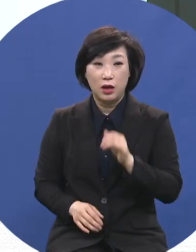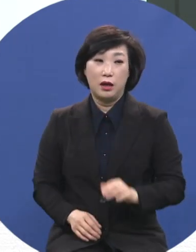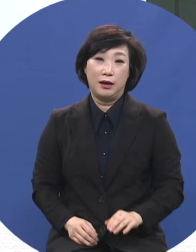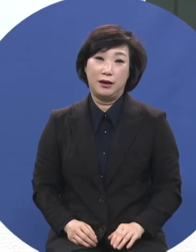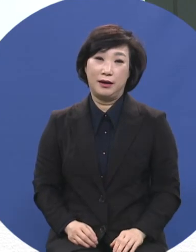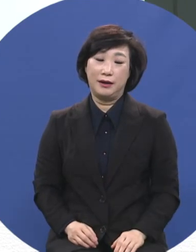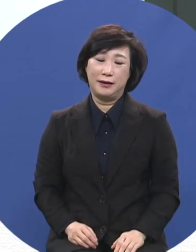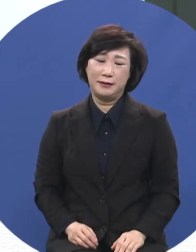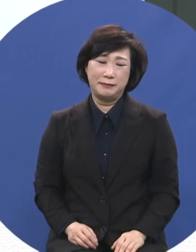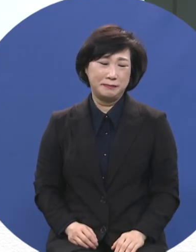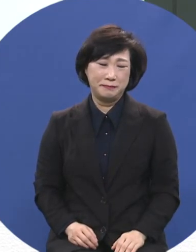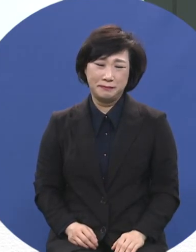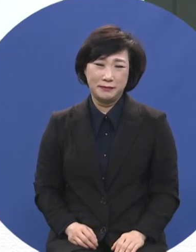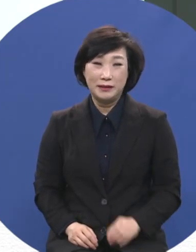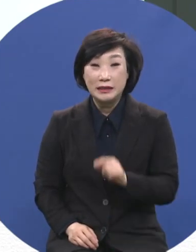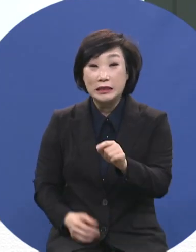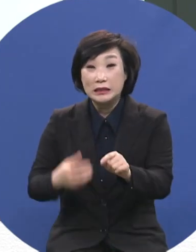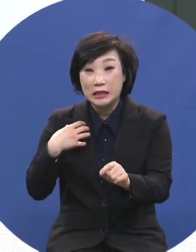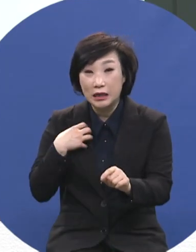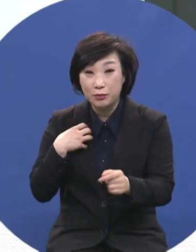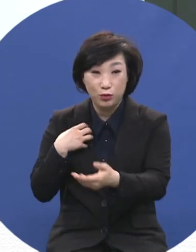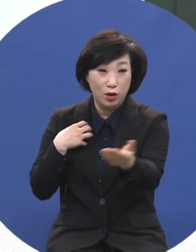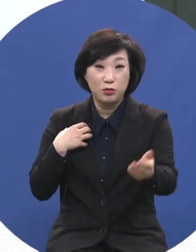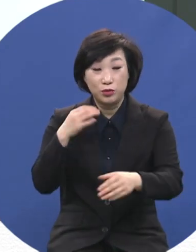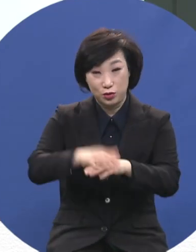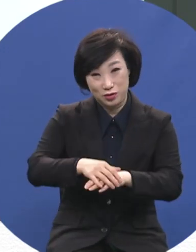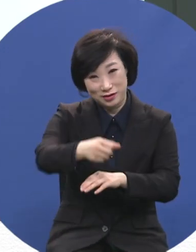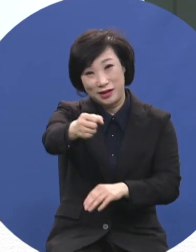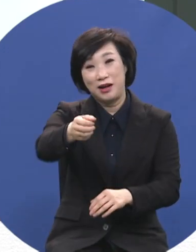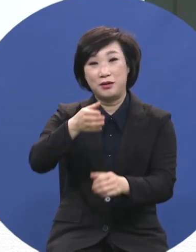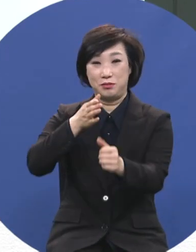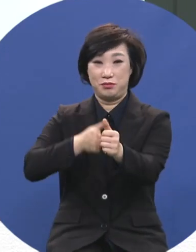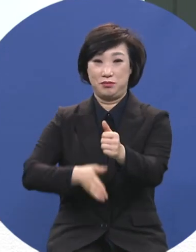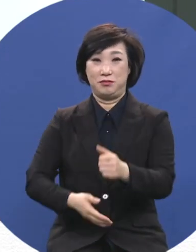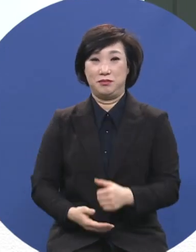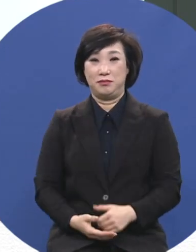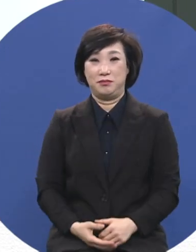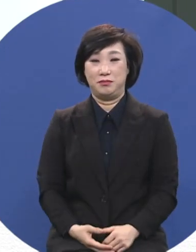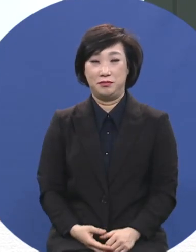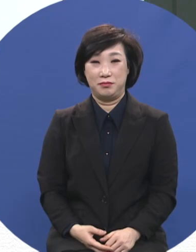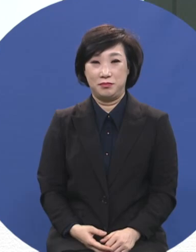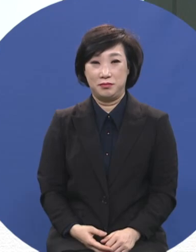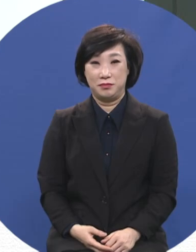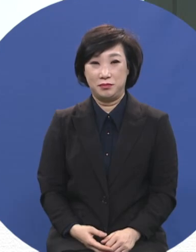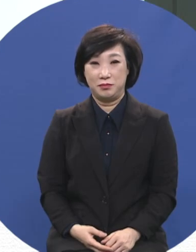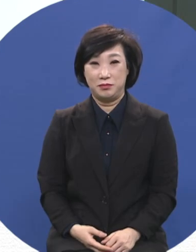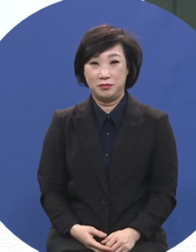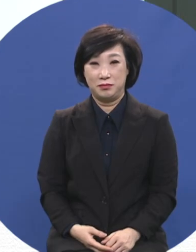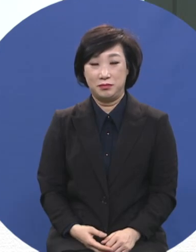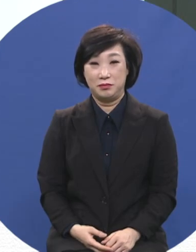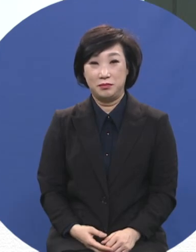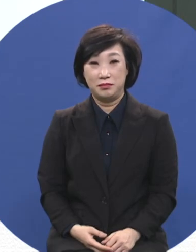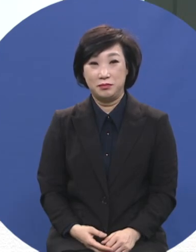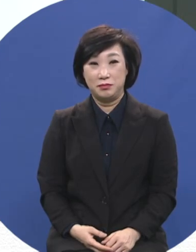한다. 그 책임은 당신들이 져야 된다 이 말이오. 져야 된다.